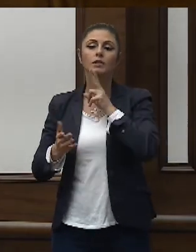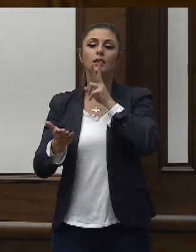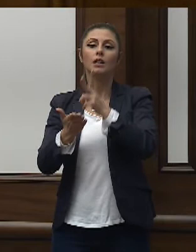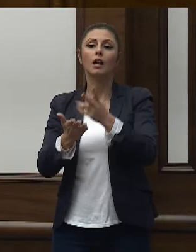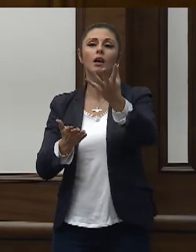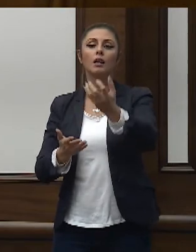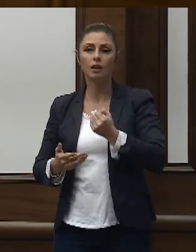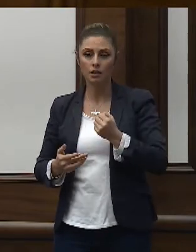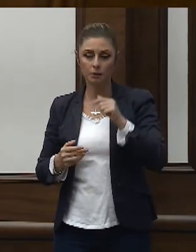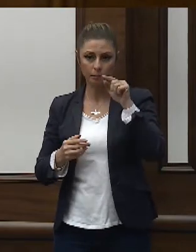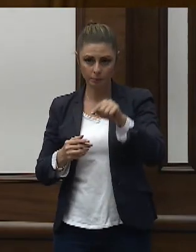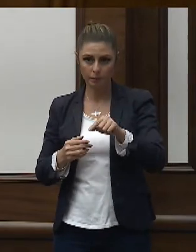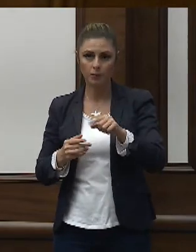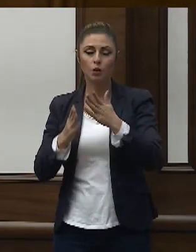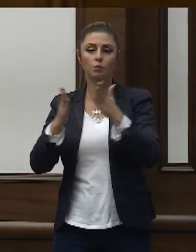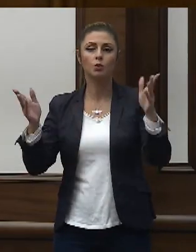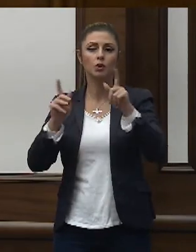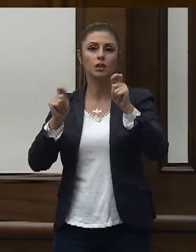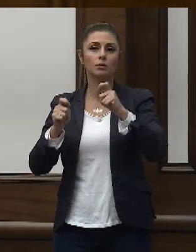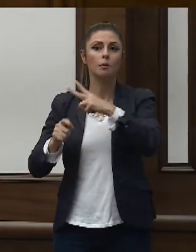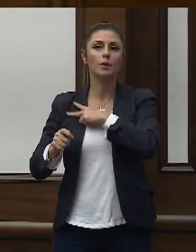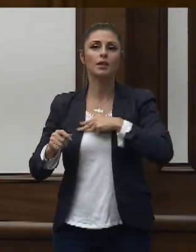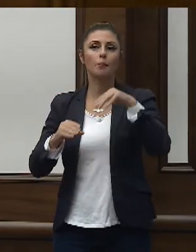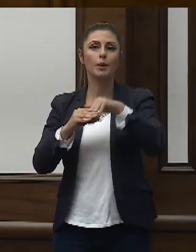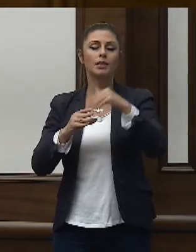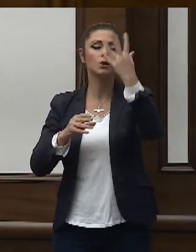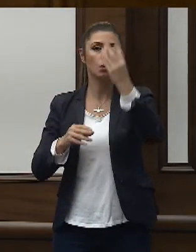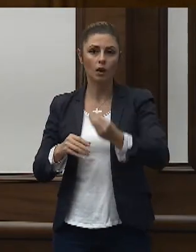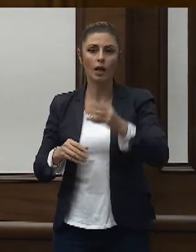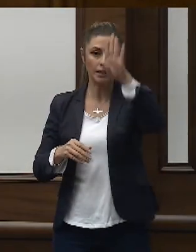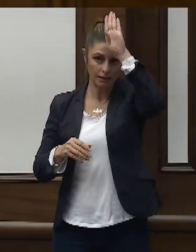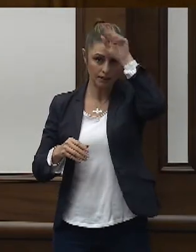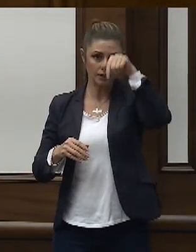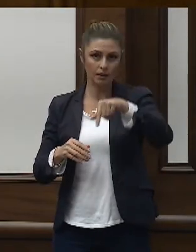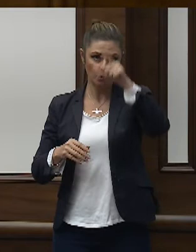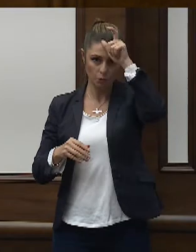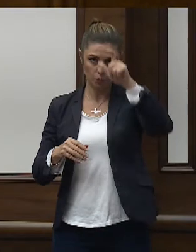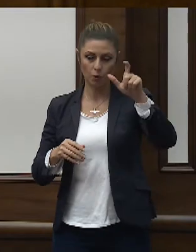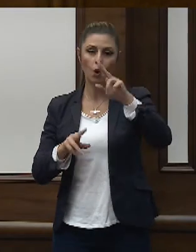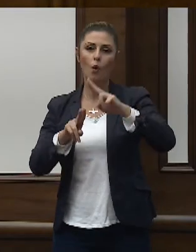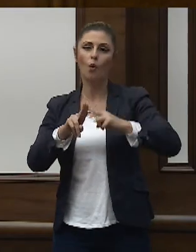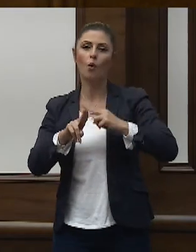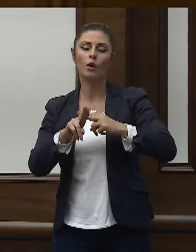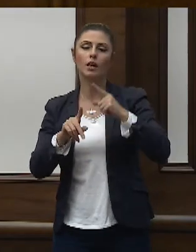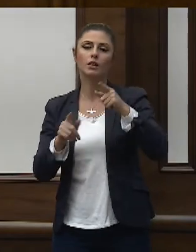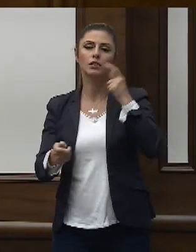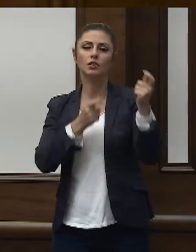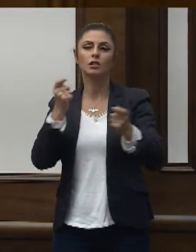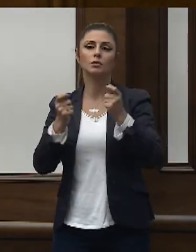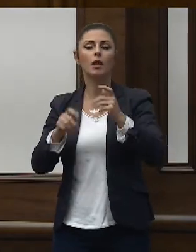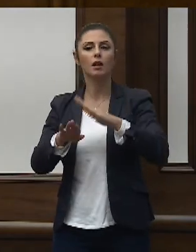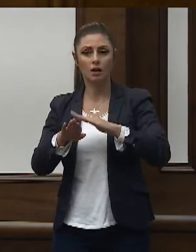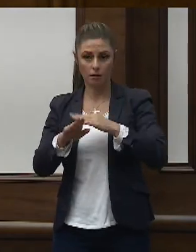dolayı Büyükçekmece Belediye Meclisi olarak yine İstanbul'da, Türkiye'de örnek çalışmalar